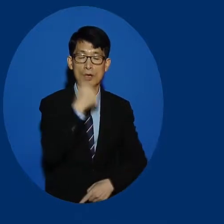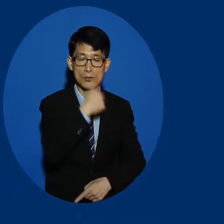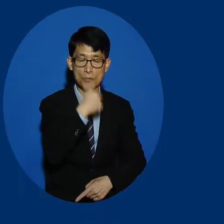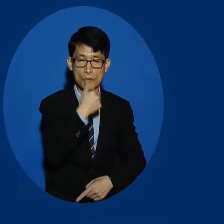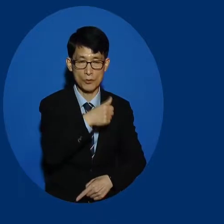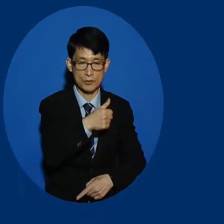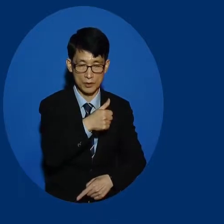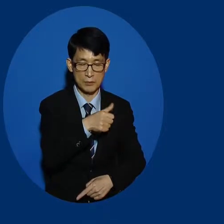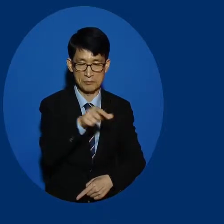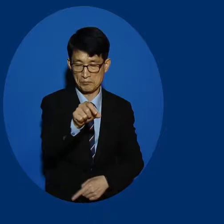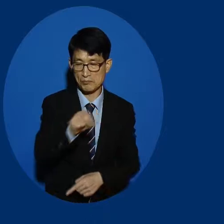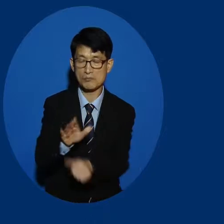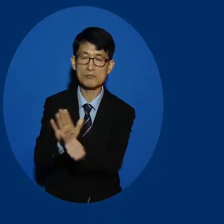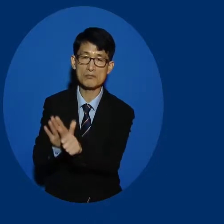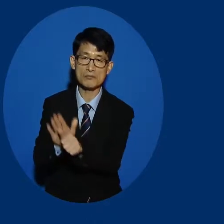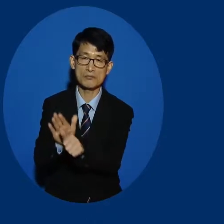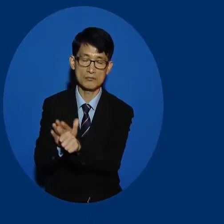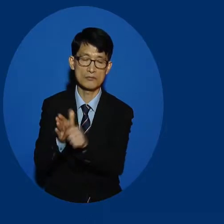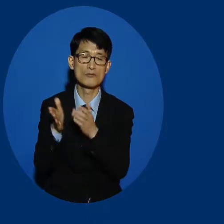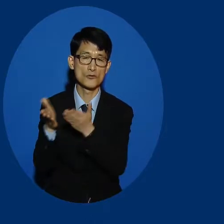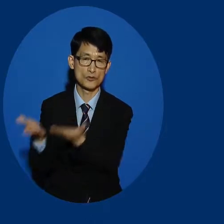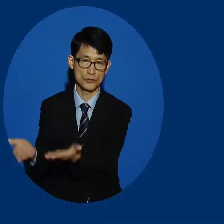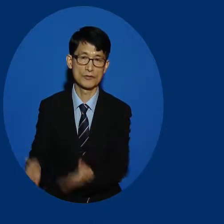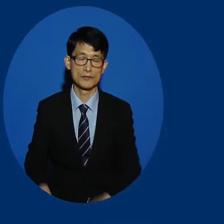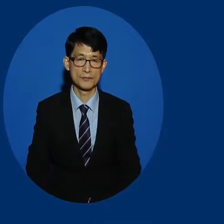그러한 시스템을 가지고 있더군요.